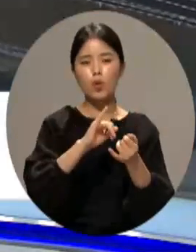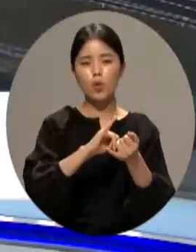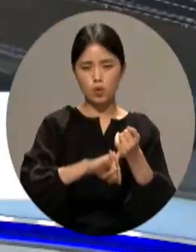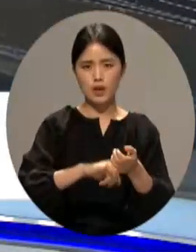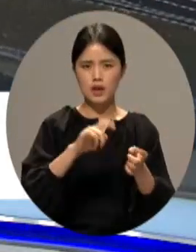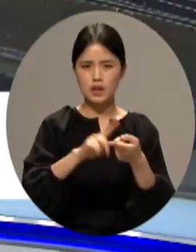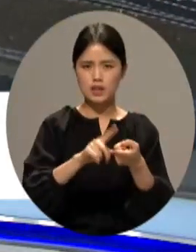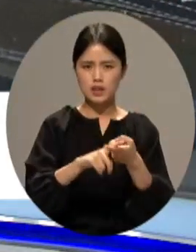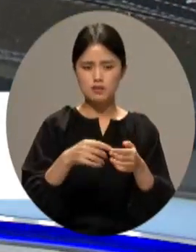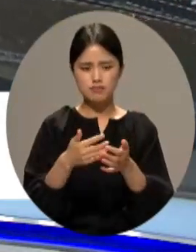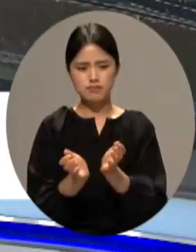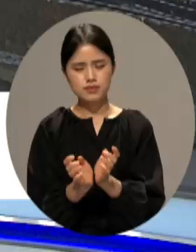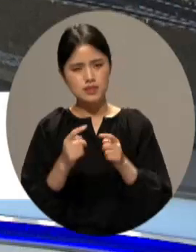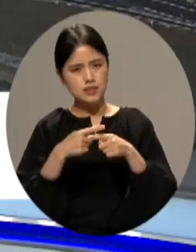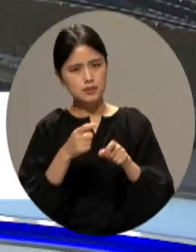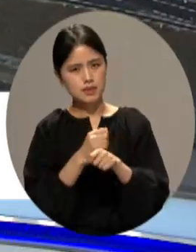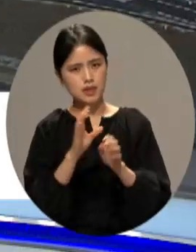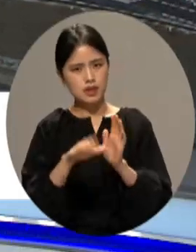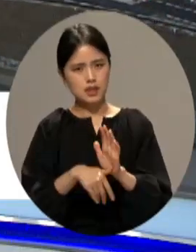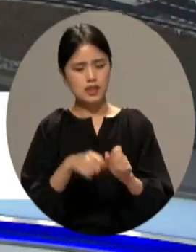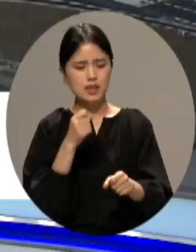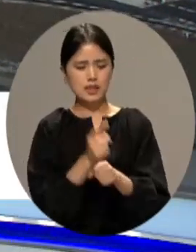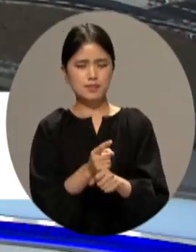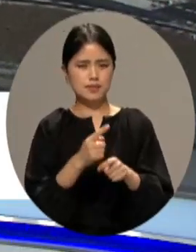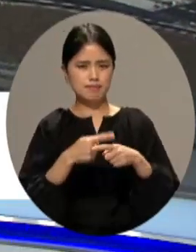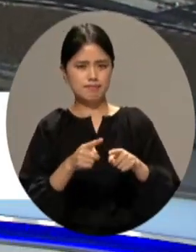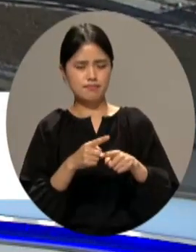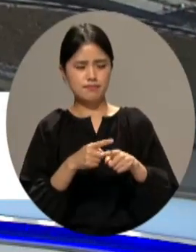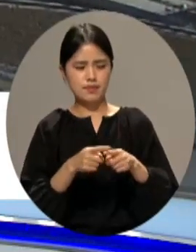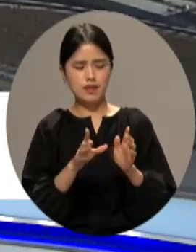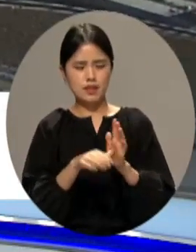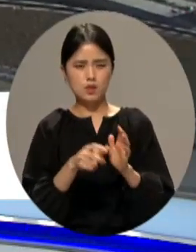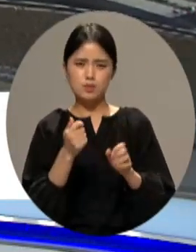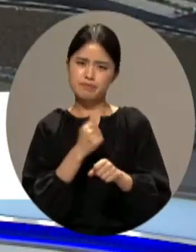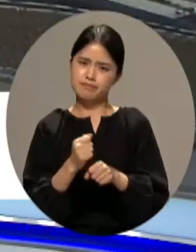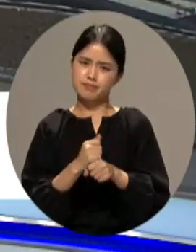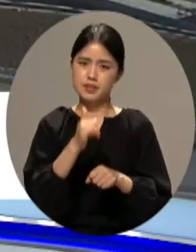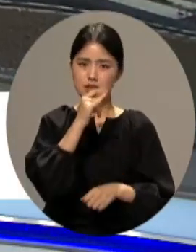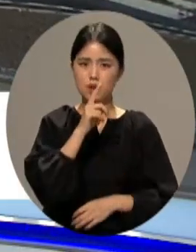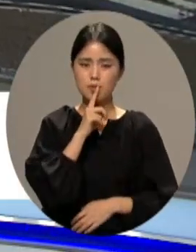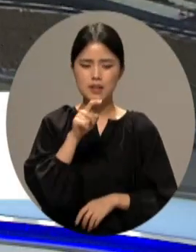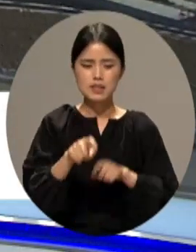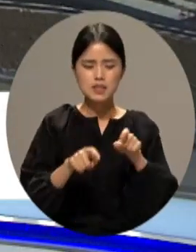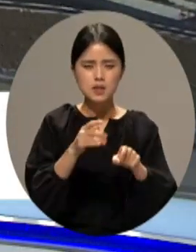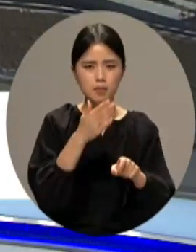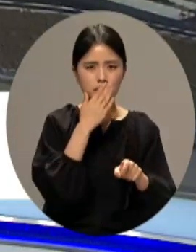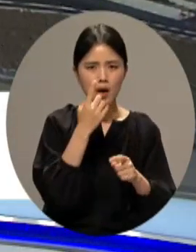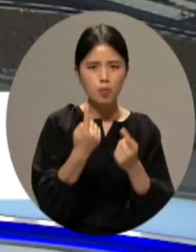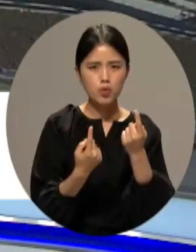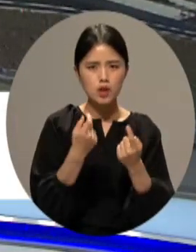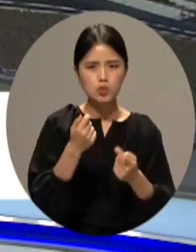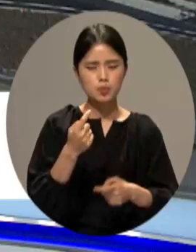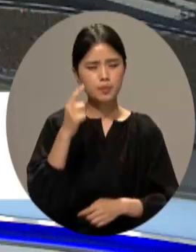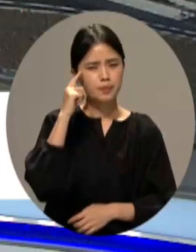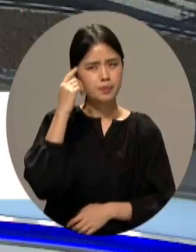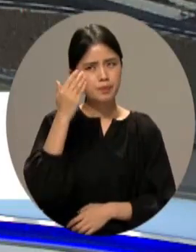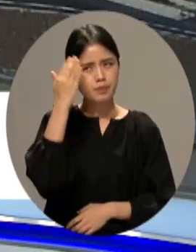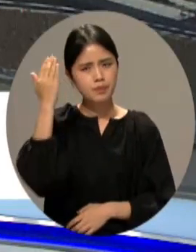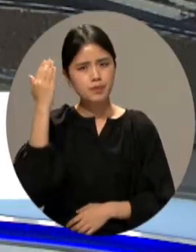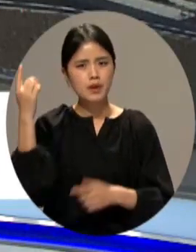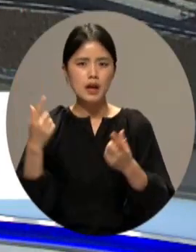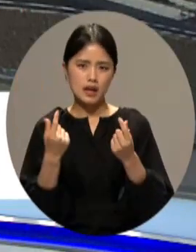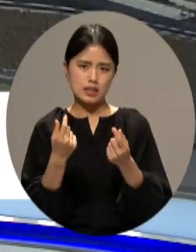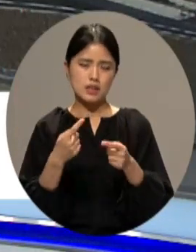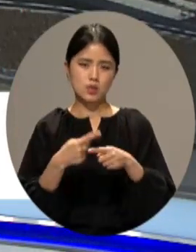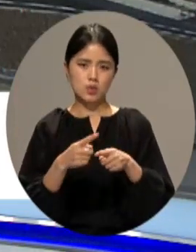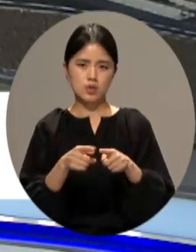검토 단계에서 이미 난색을 표한 것도 있는 것으로 알려졌습니다. 실현 가능성보다 이 장밋빛 환상만 주고 있다는